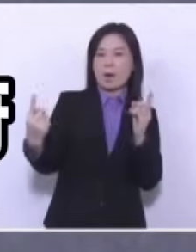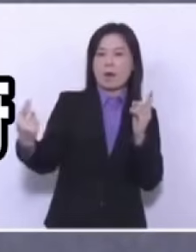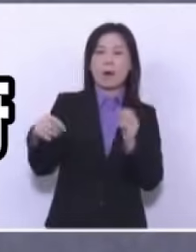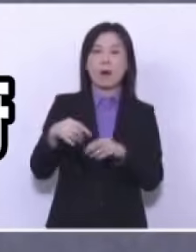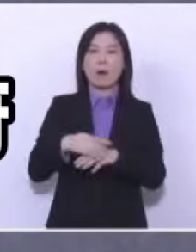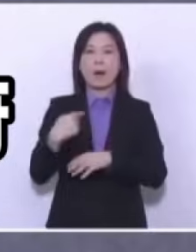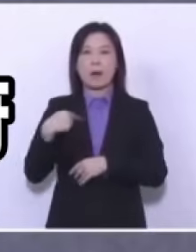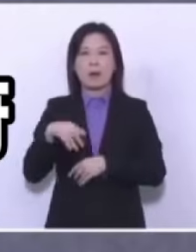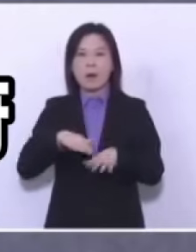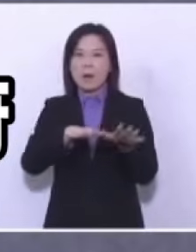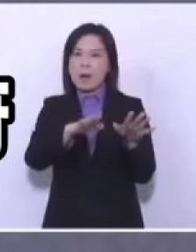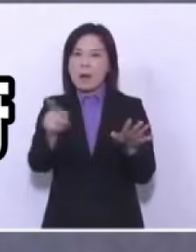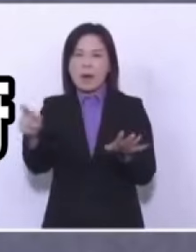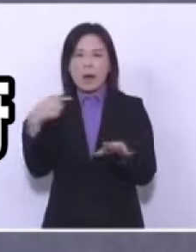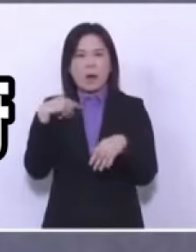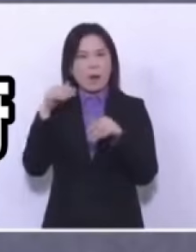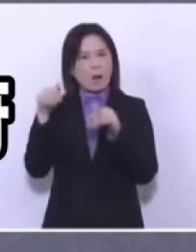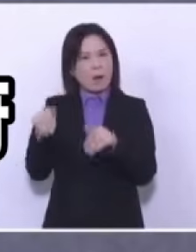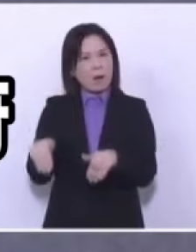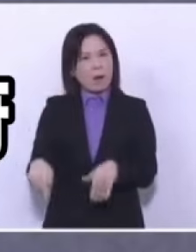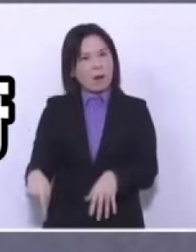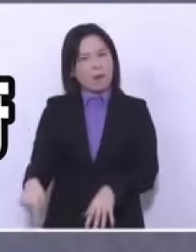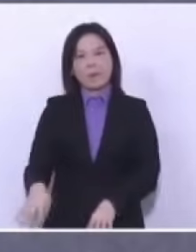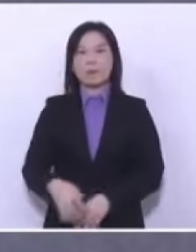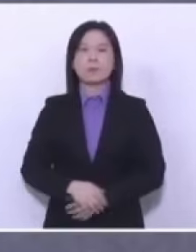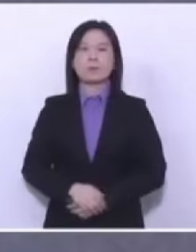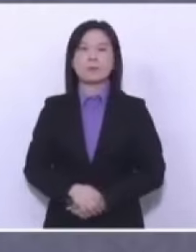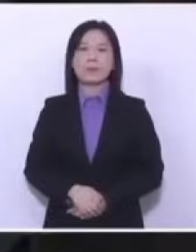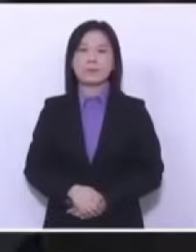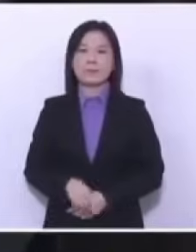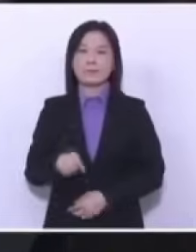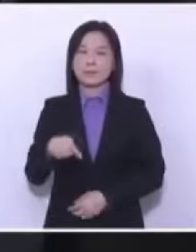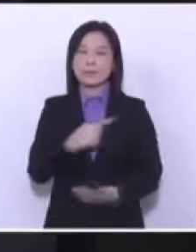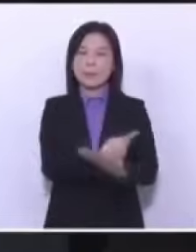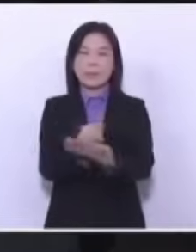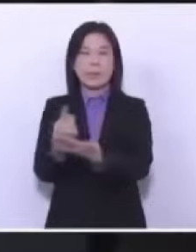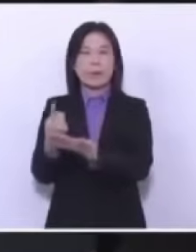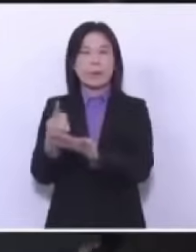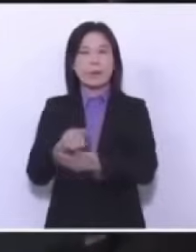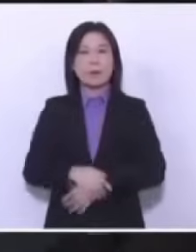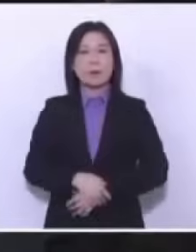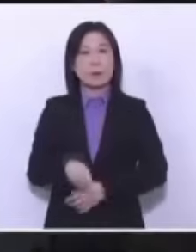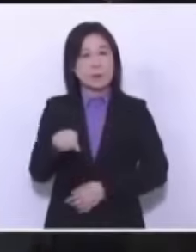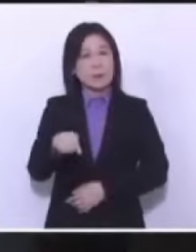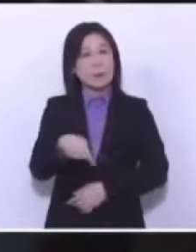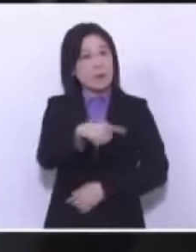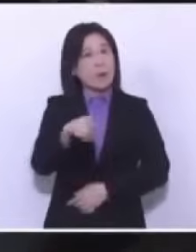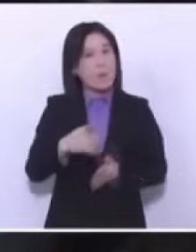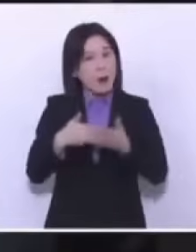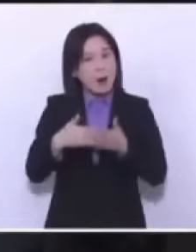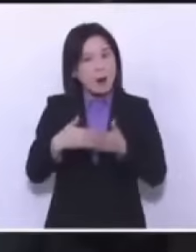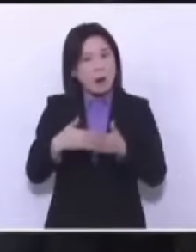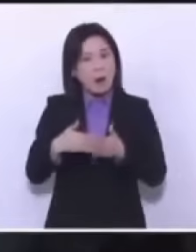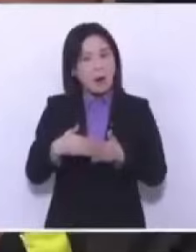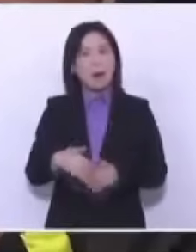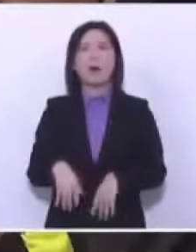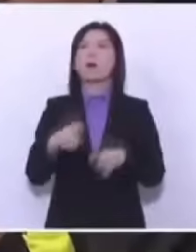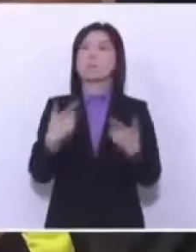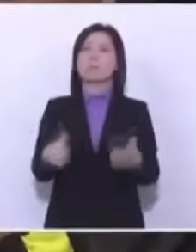进步价值越来越大的政府。各位， 这是你们要的吗？